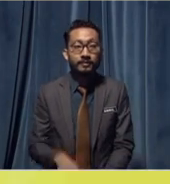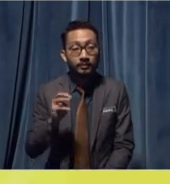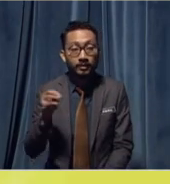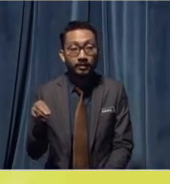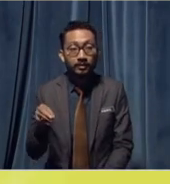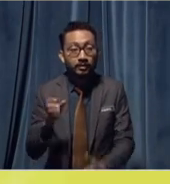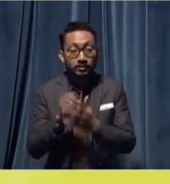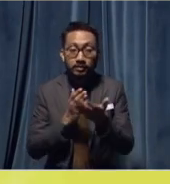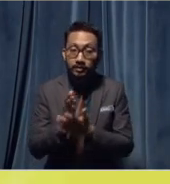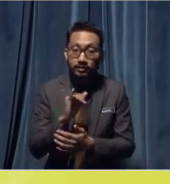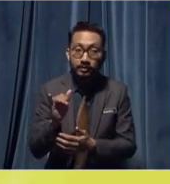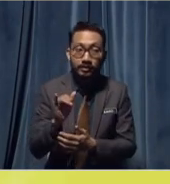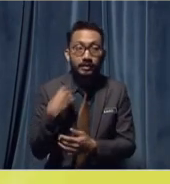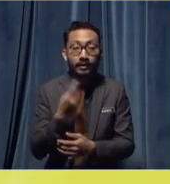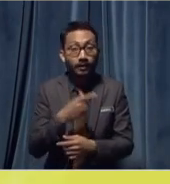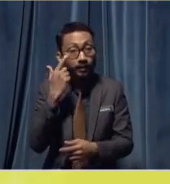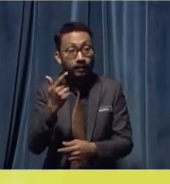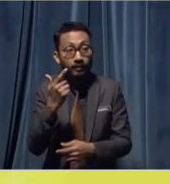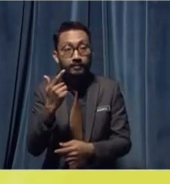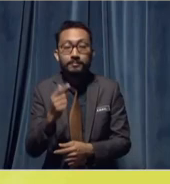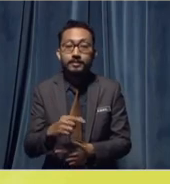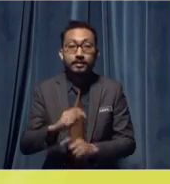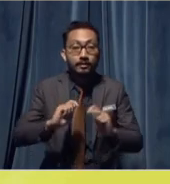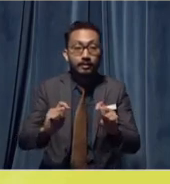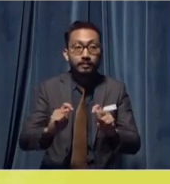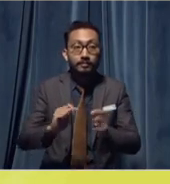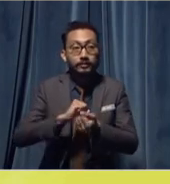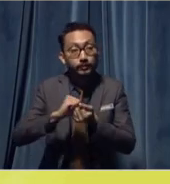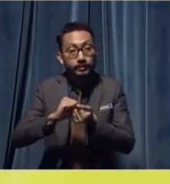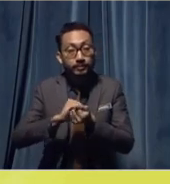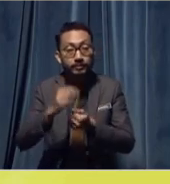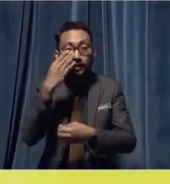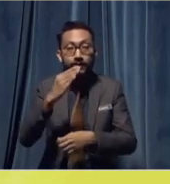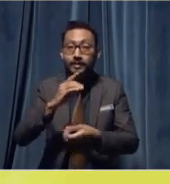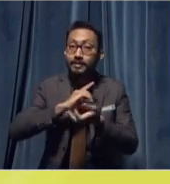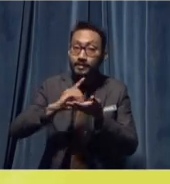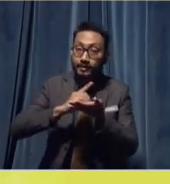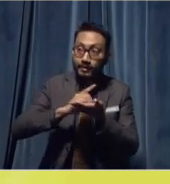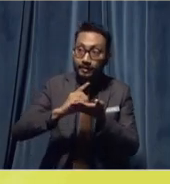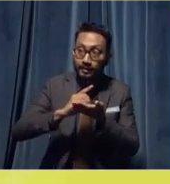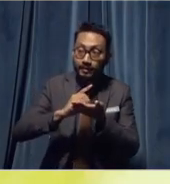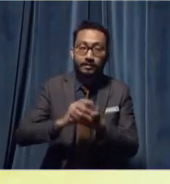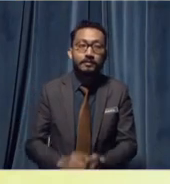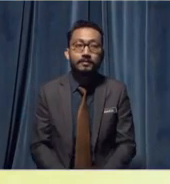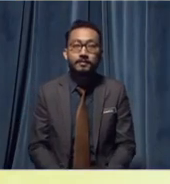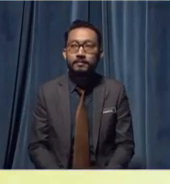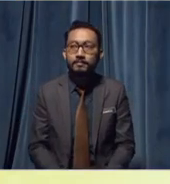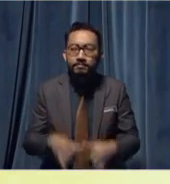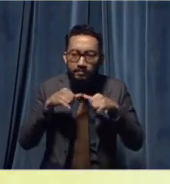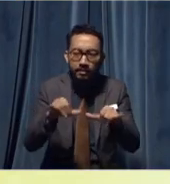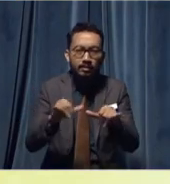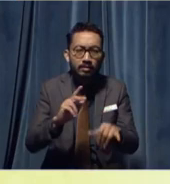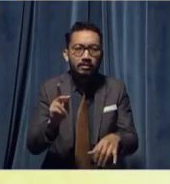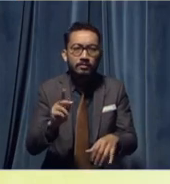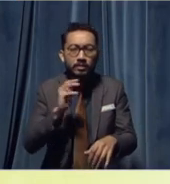Murid-murid, seterusnya mari kita lihat pula tindakan pencucian bagi deterjen.